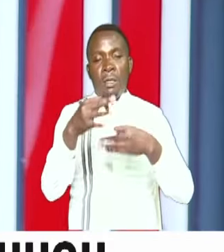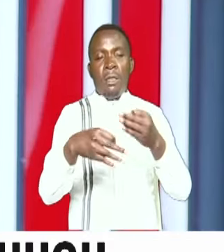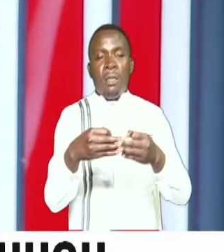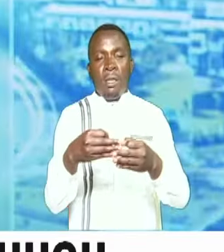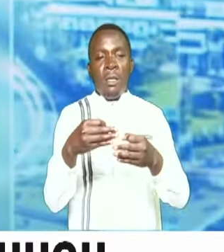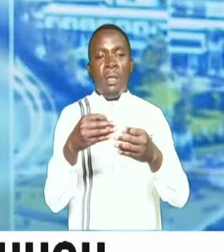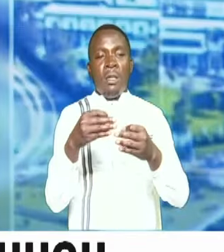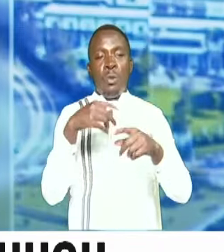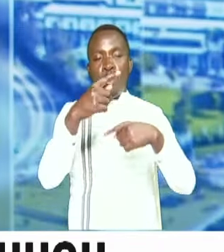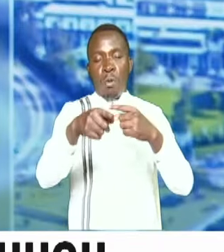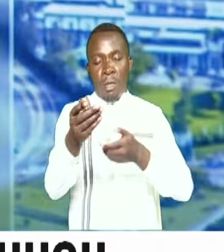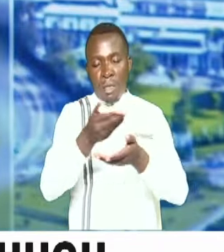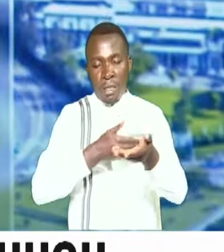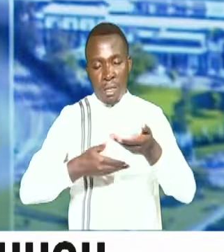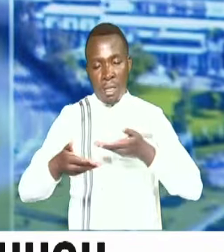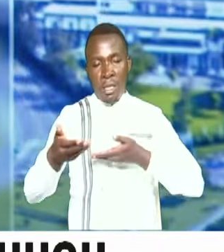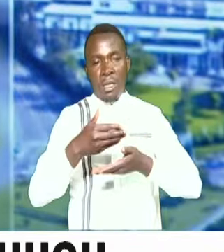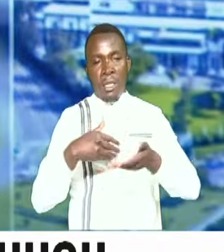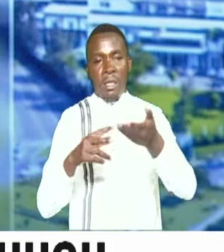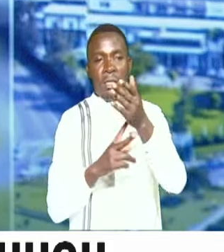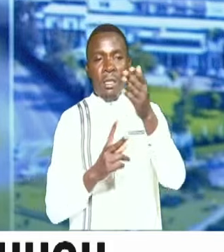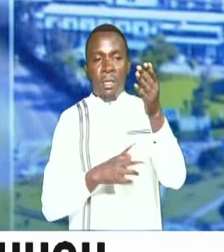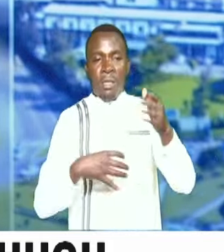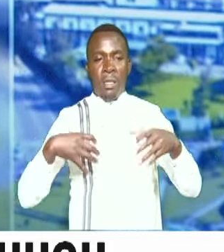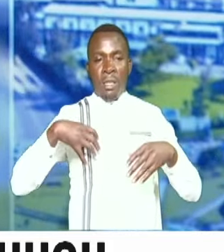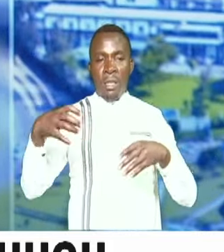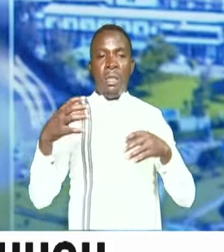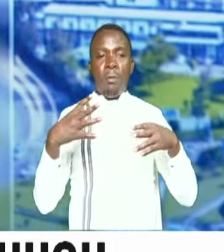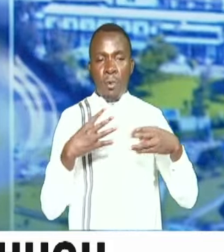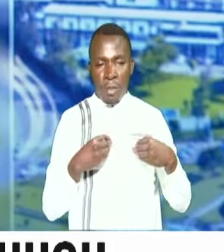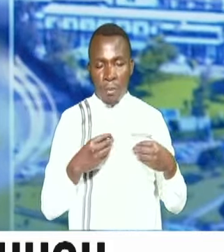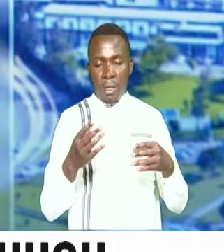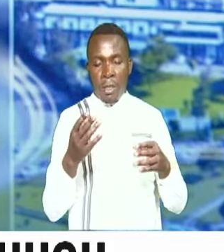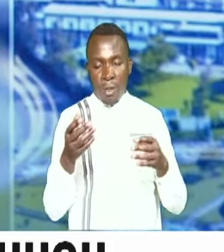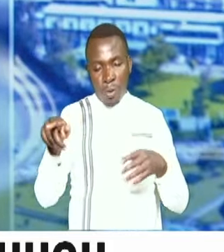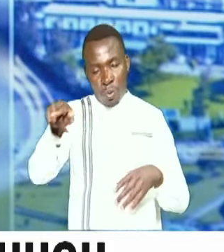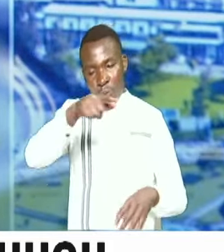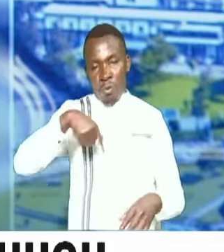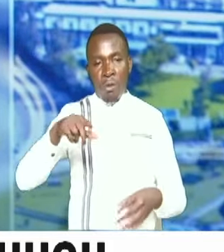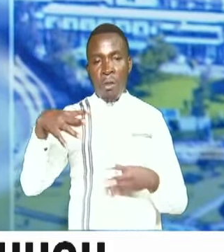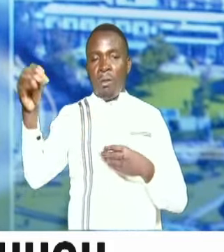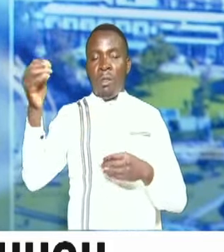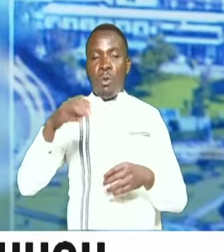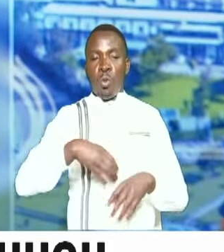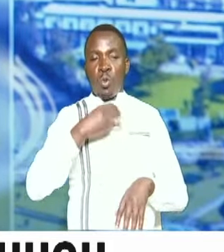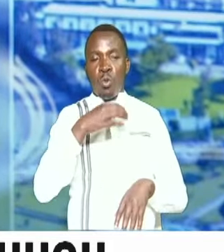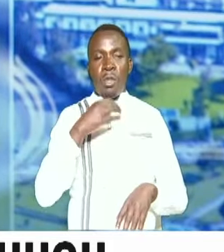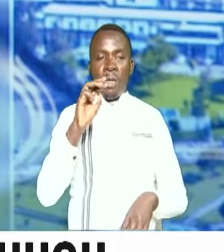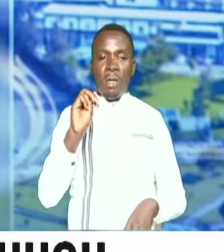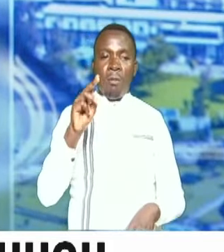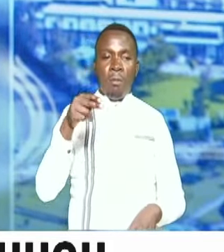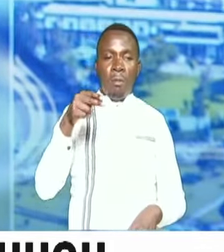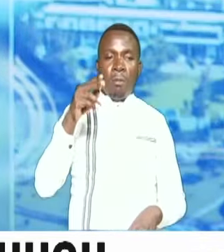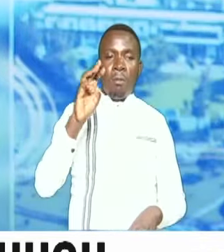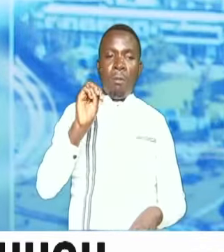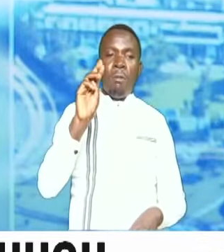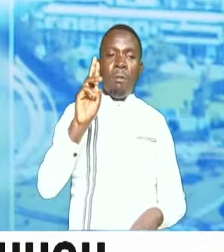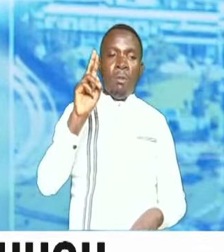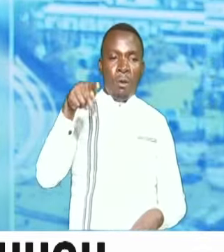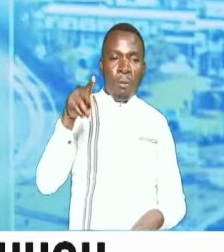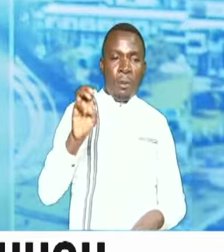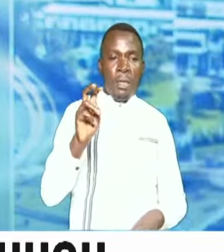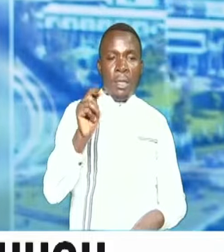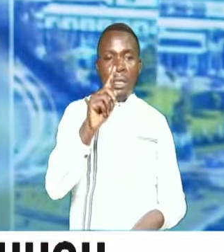Izingiro ry'Ubukungu, ariko munyemerere tubanze tujye gusura uwitwa Mupenzi Cedric. Uyu ni rwiyemezamirimo